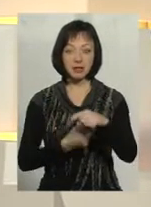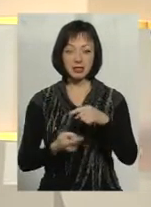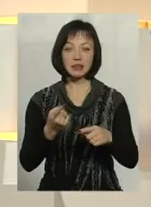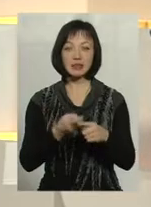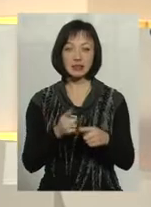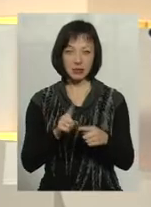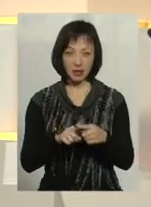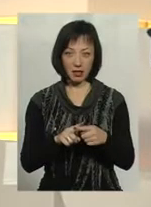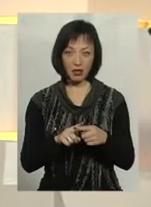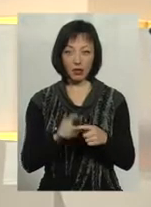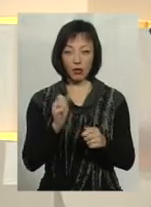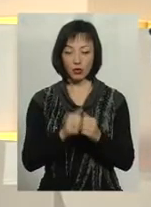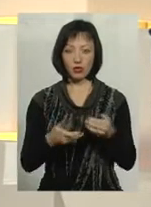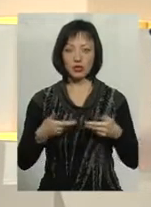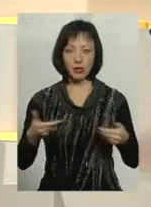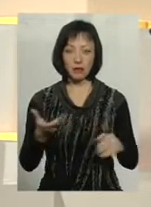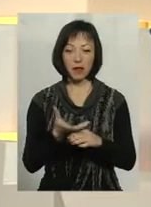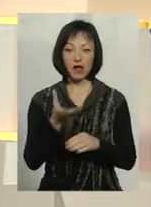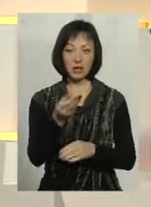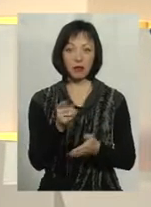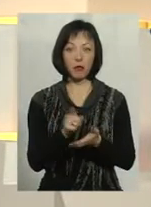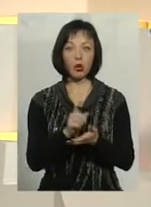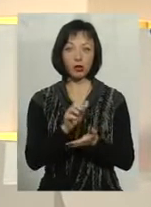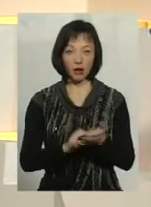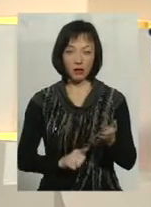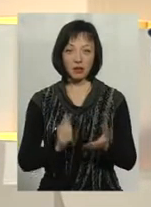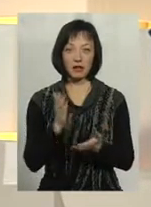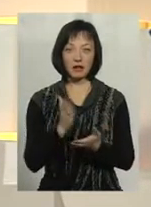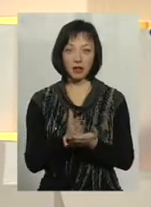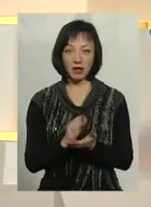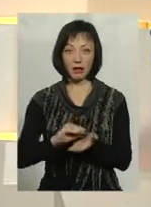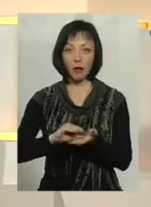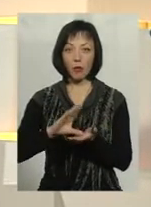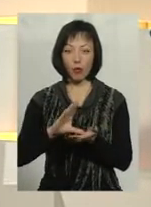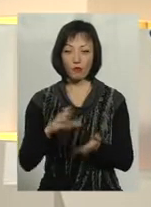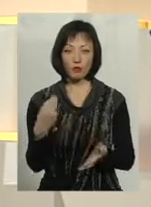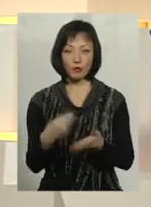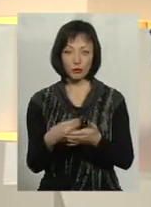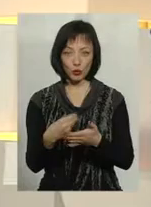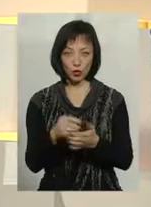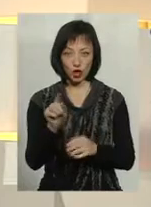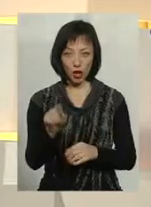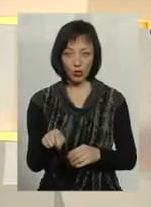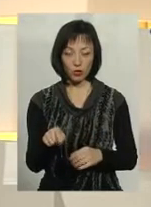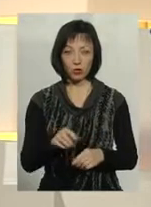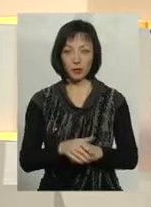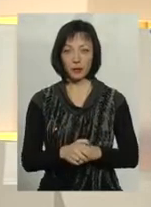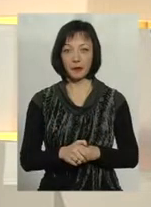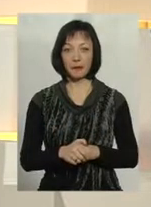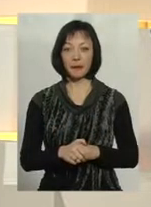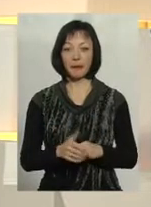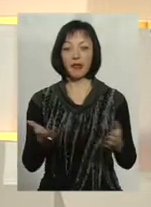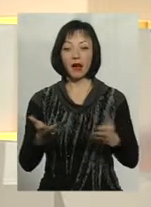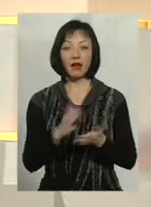норми, ми до сьогоднішнього дня робимо розрахунки, аналітику,